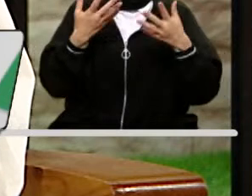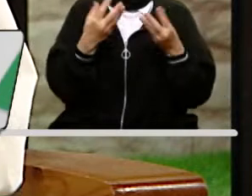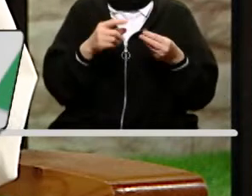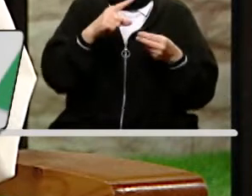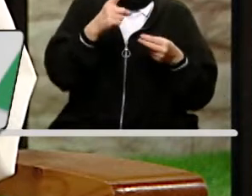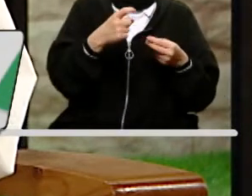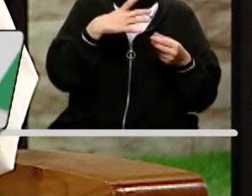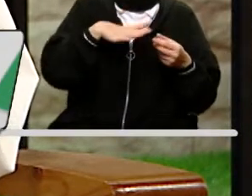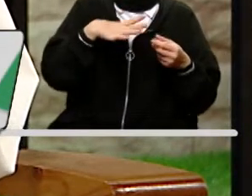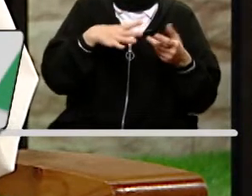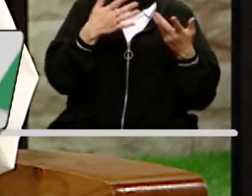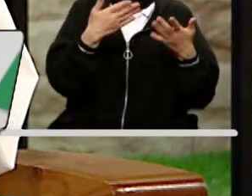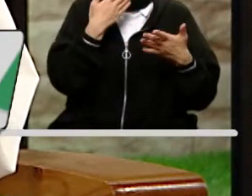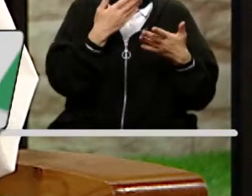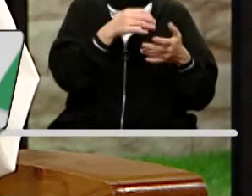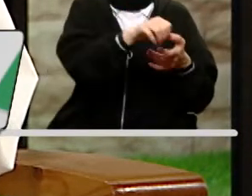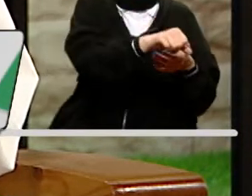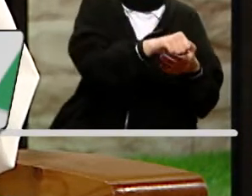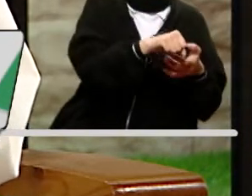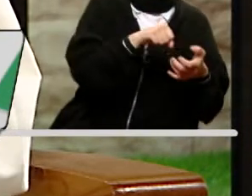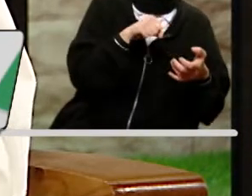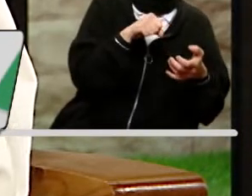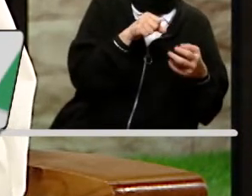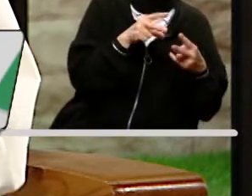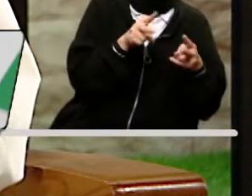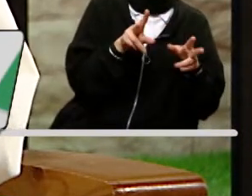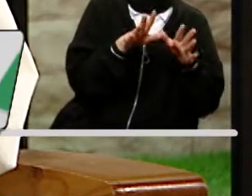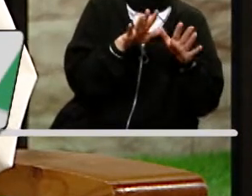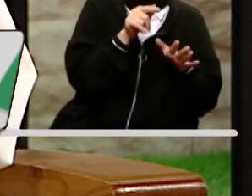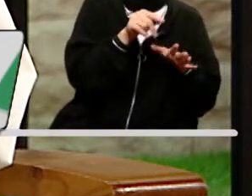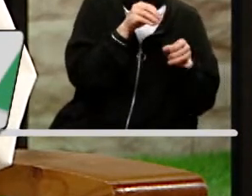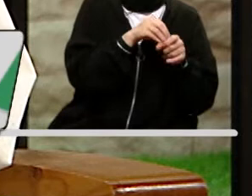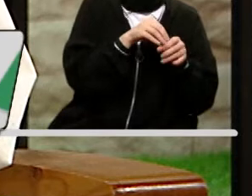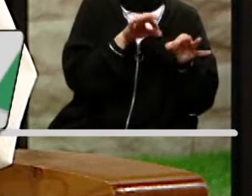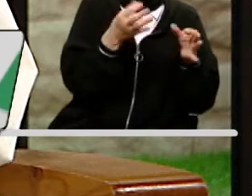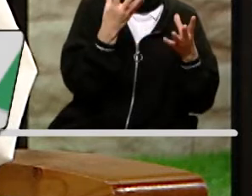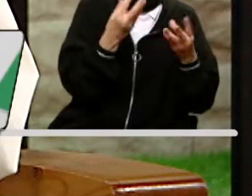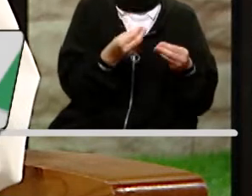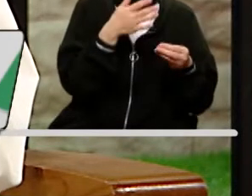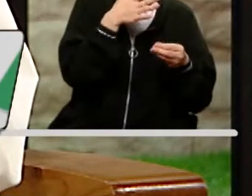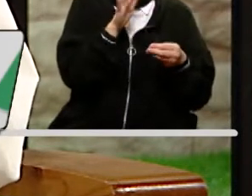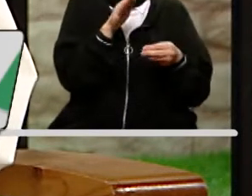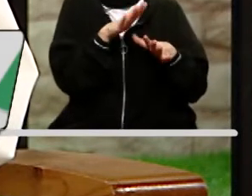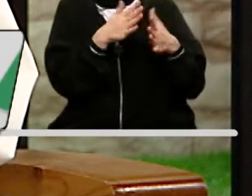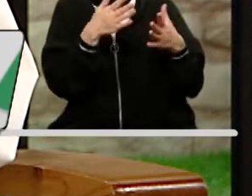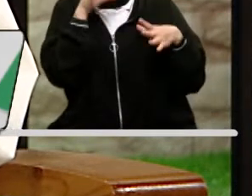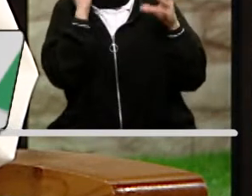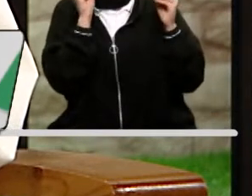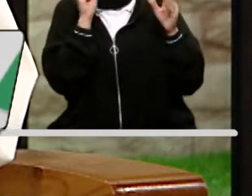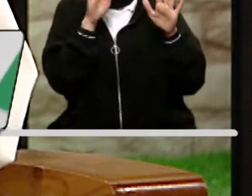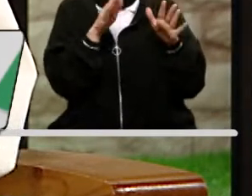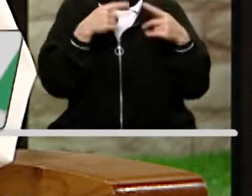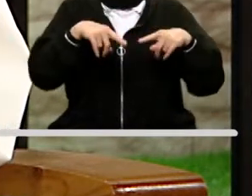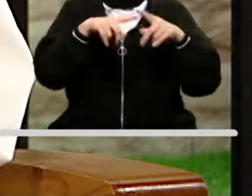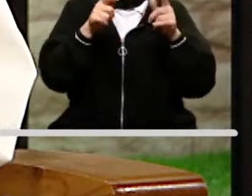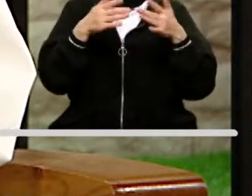çocuk. Çekmeceyi açmazsa onun içinde ne olduğunu bilmezse nasıl öğrenecek? Ama çekmeceyi karıştıran biz çocuğa biz